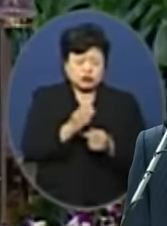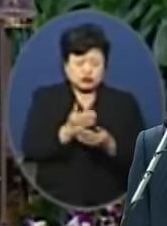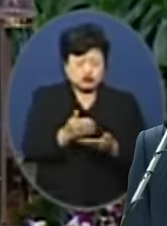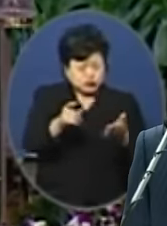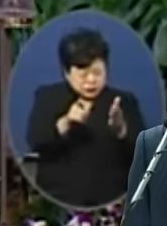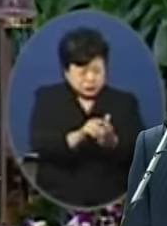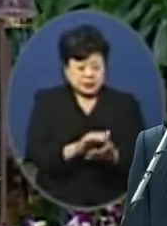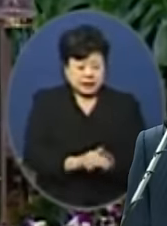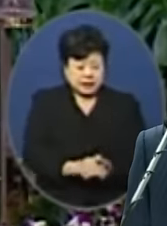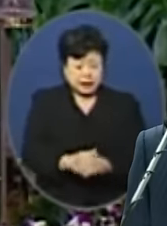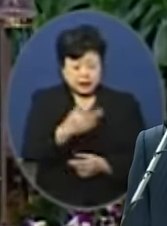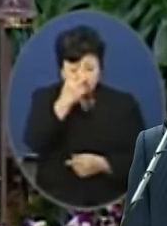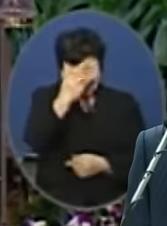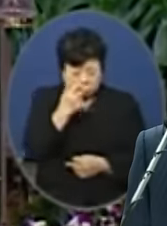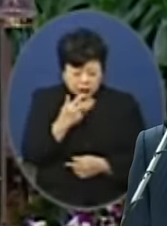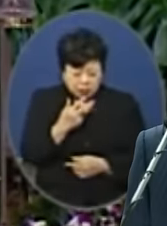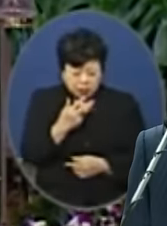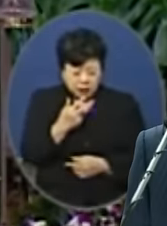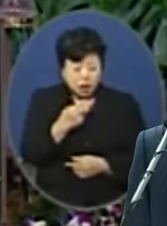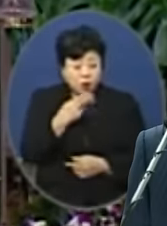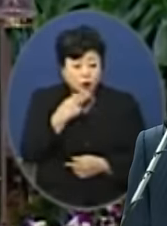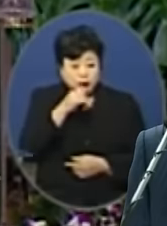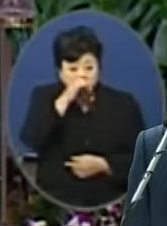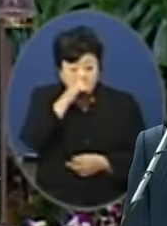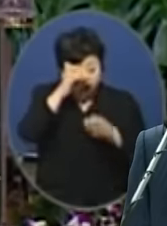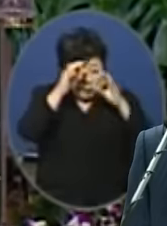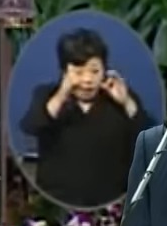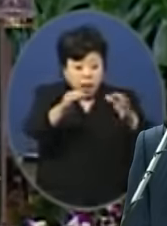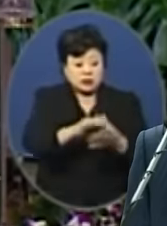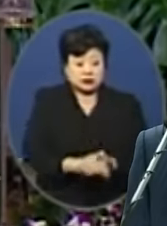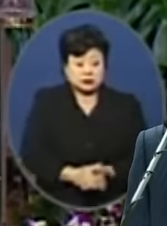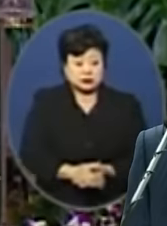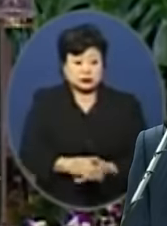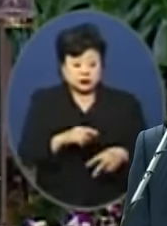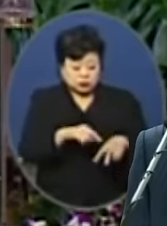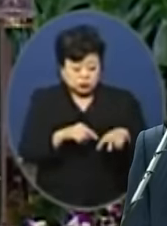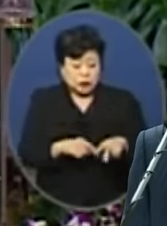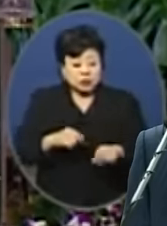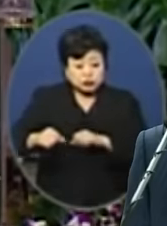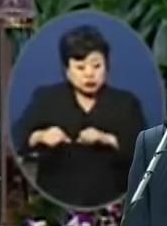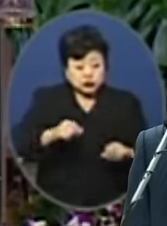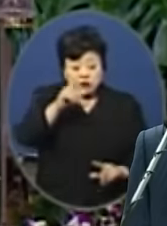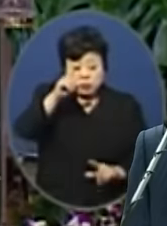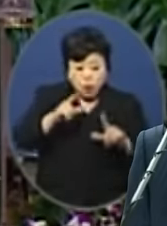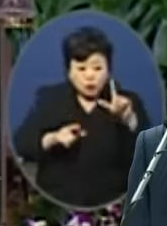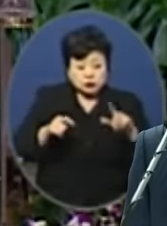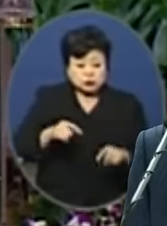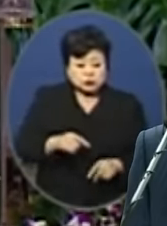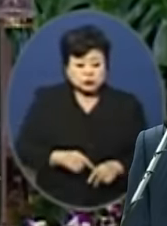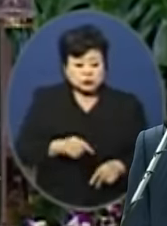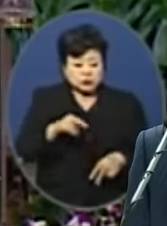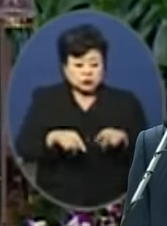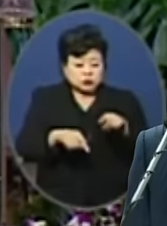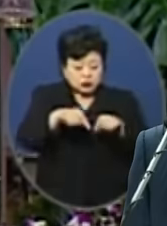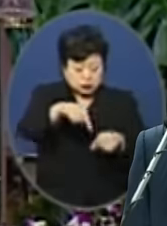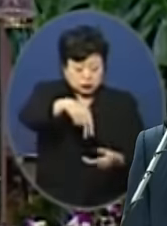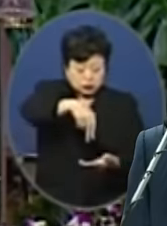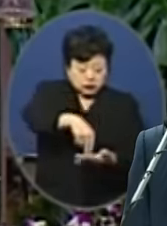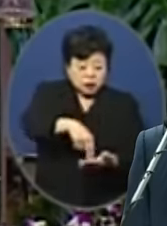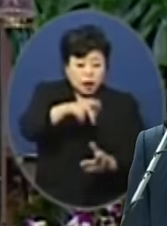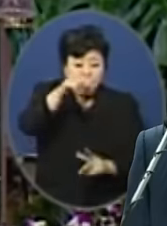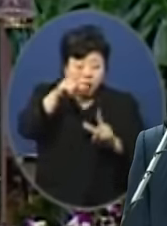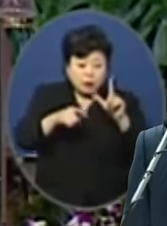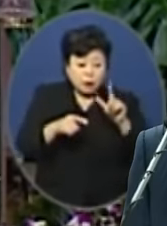그 다음에는 시각화해라. 없는 것을 있는 것처럼 보라는 것입니다. 두 다리가 다시 움직이는 모습, 두 다리로 딛고 선